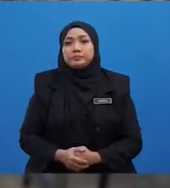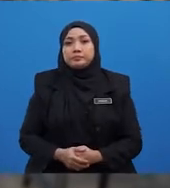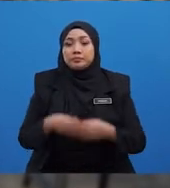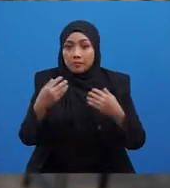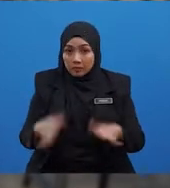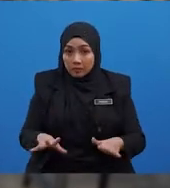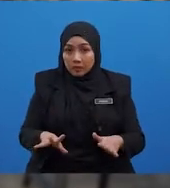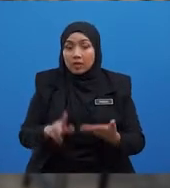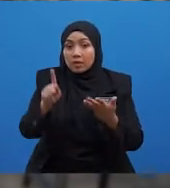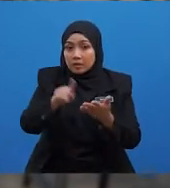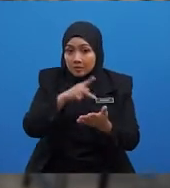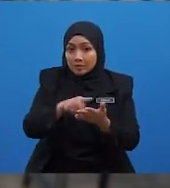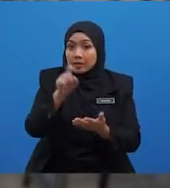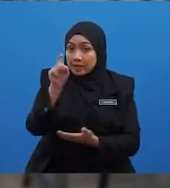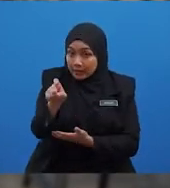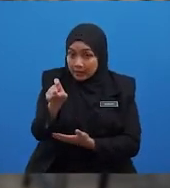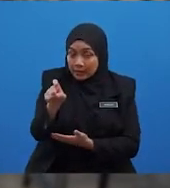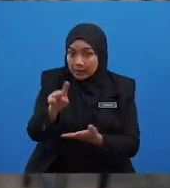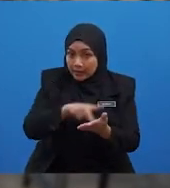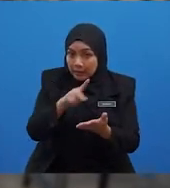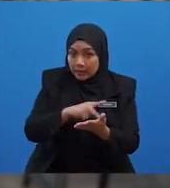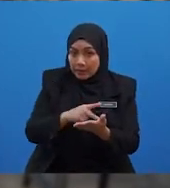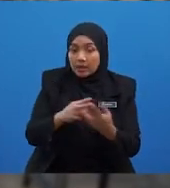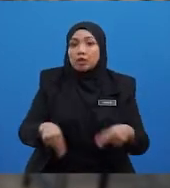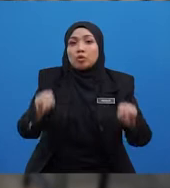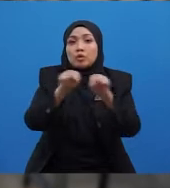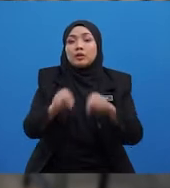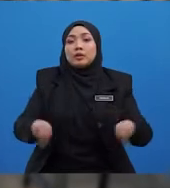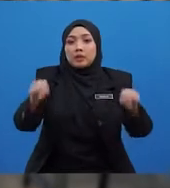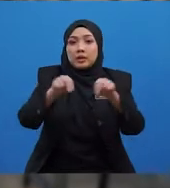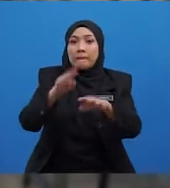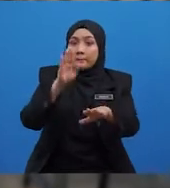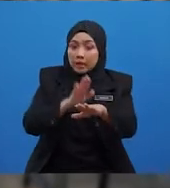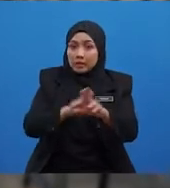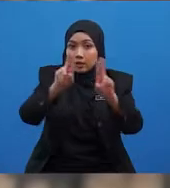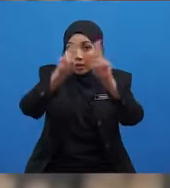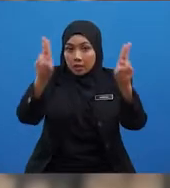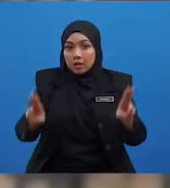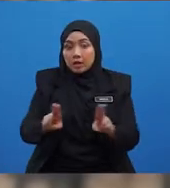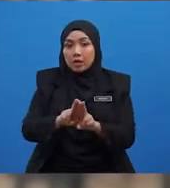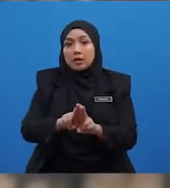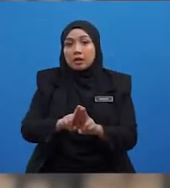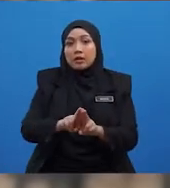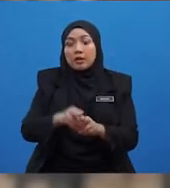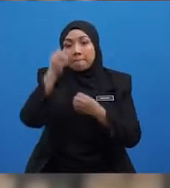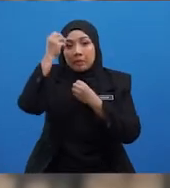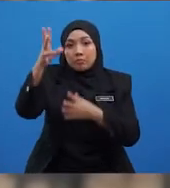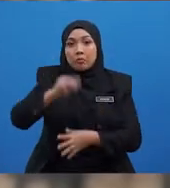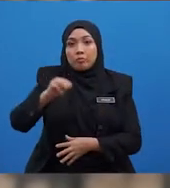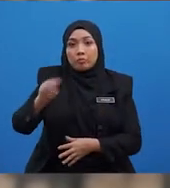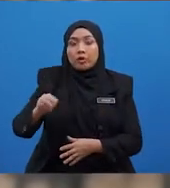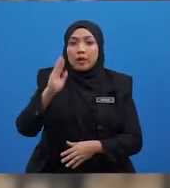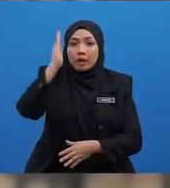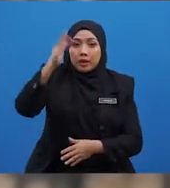Setelah butang kemaskini diklik, nilai-nilai dalam pemboleh ubah pada halaman profilmurid.php